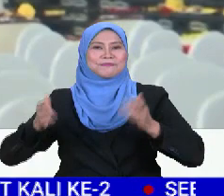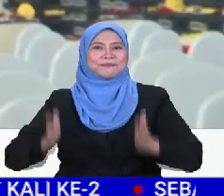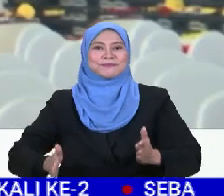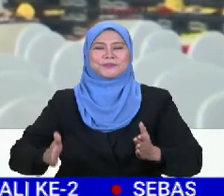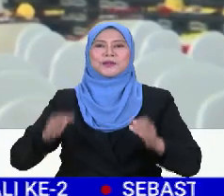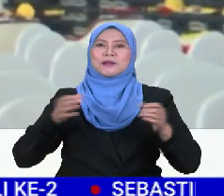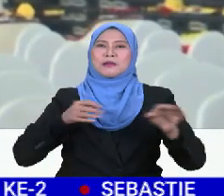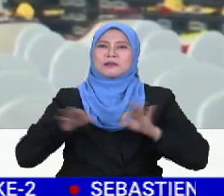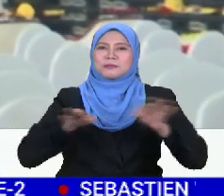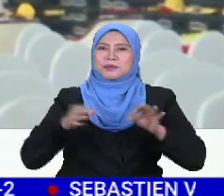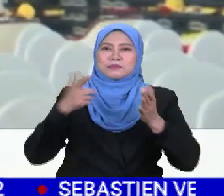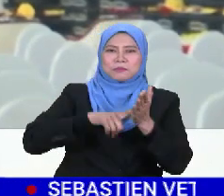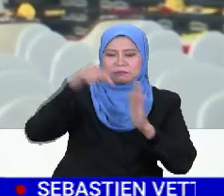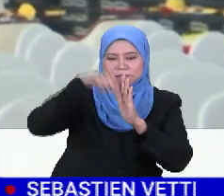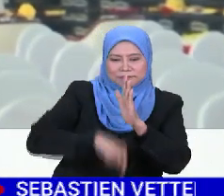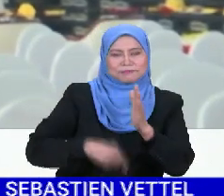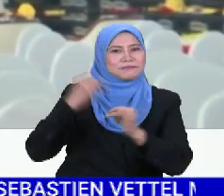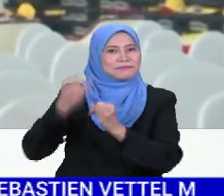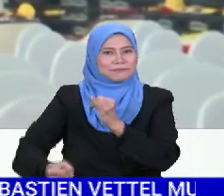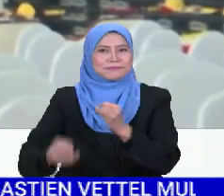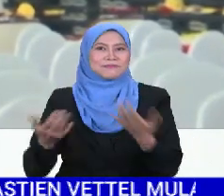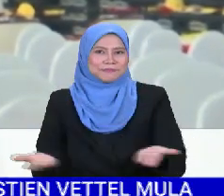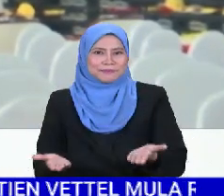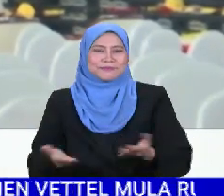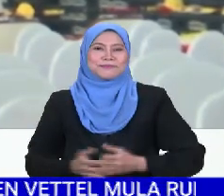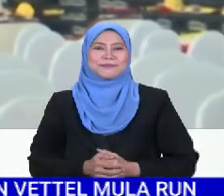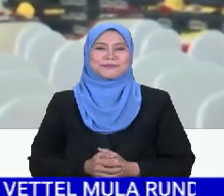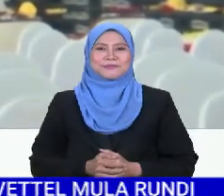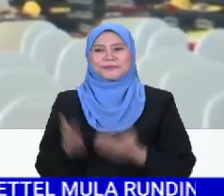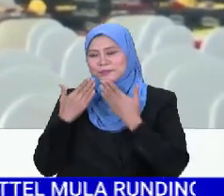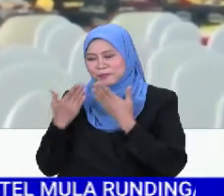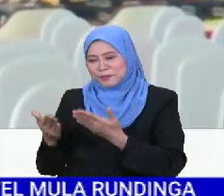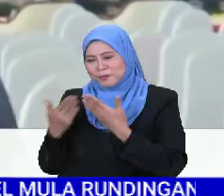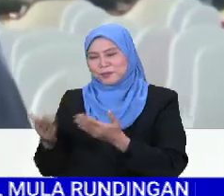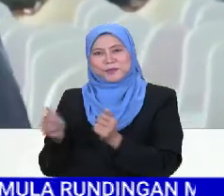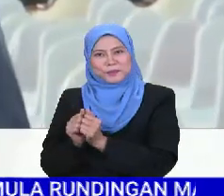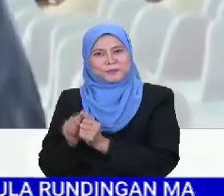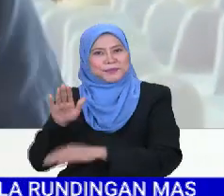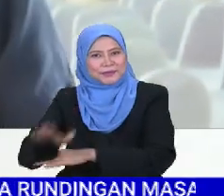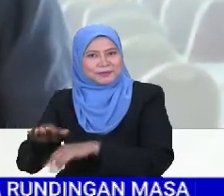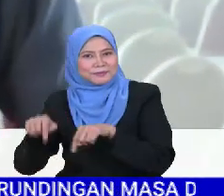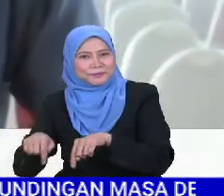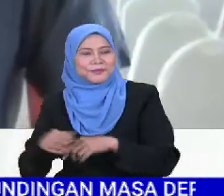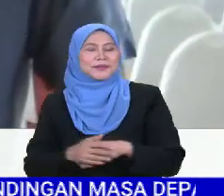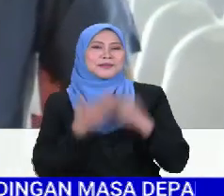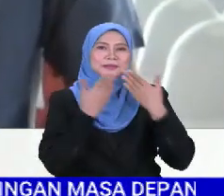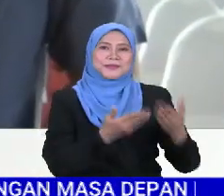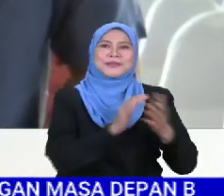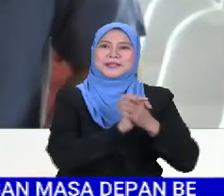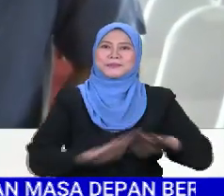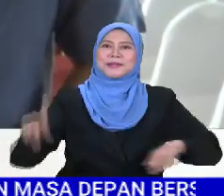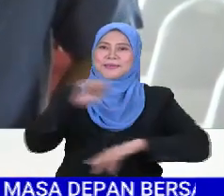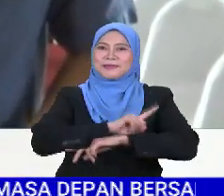untuk memperincikan mengenai persiapan akhir yang sedang berlaku di sini ketika ini. Terima kasih kerana bersama kami petang ini, Puan. Terima kasih. Selamat Hari